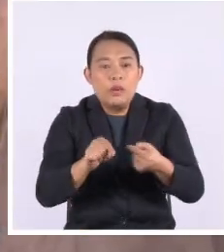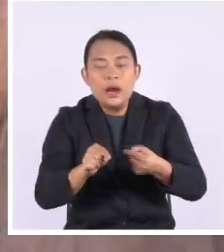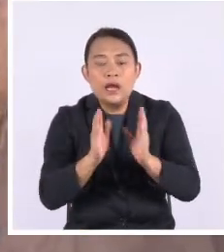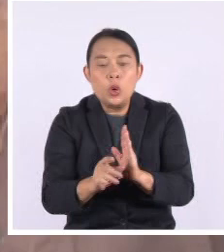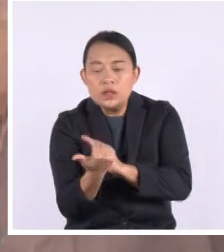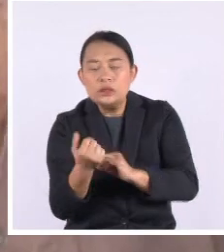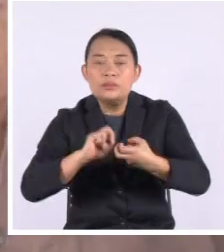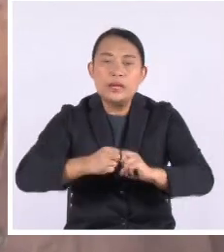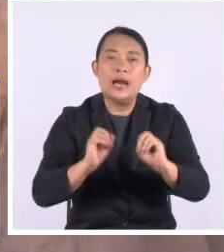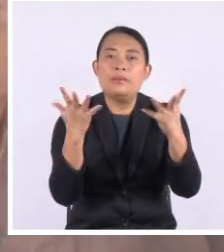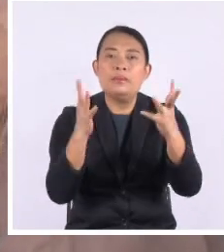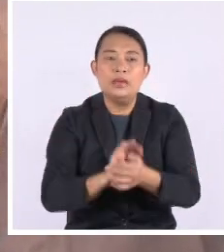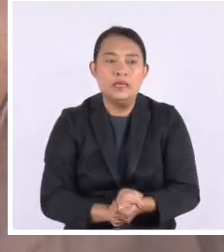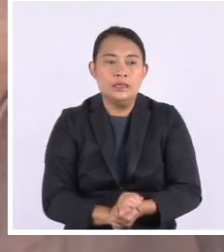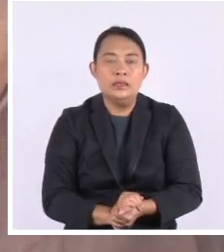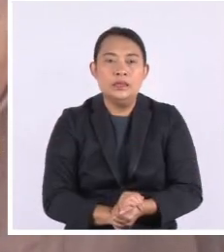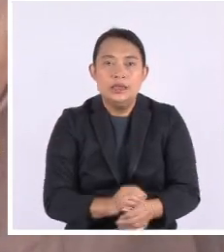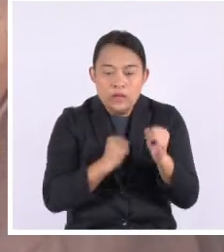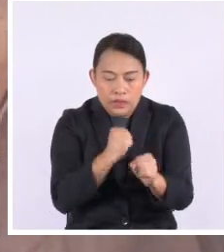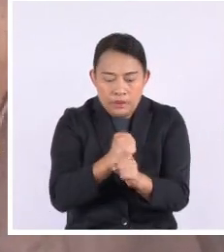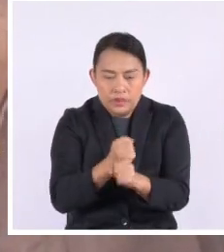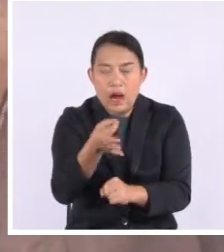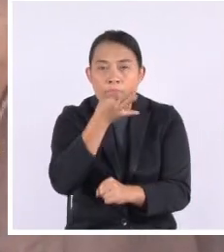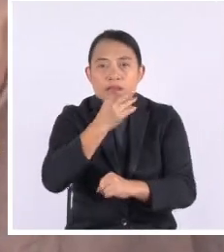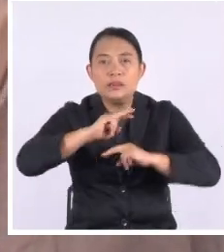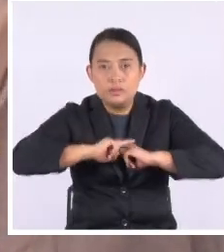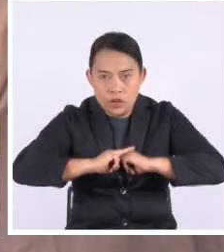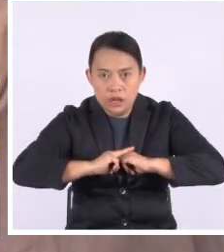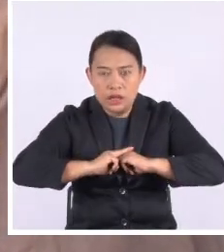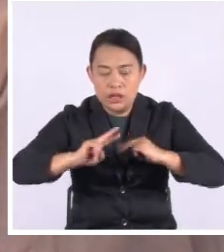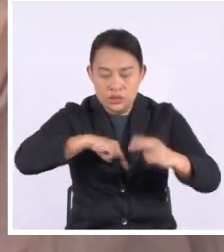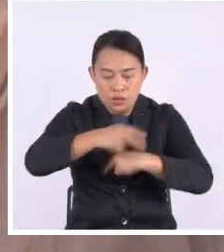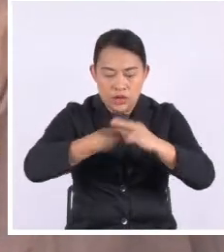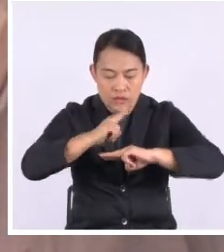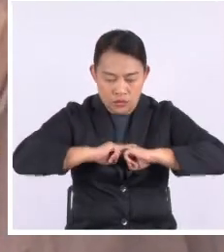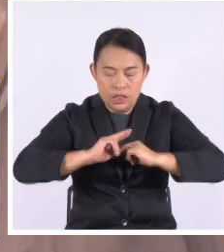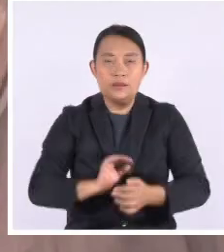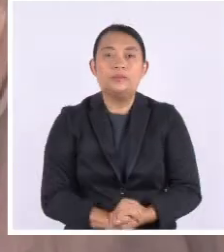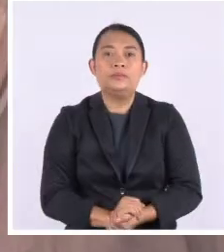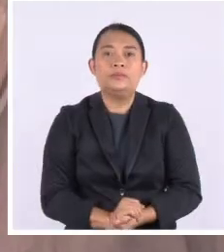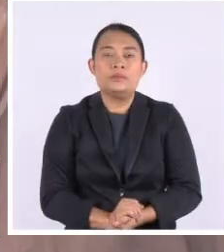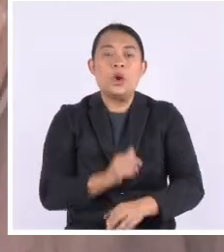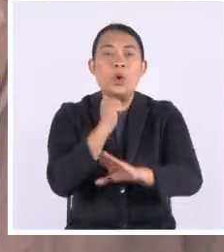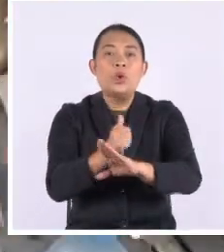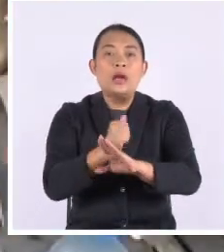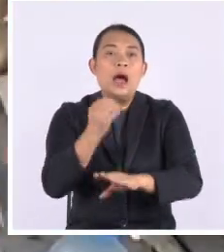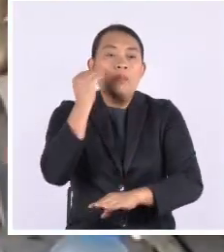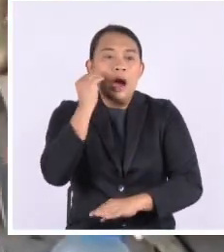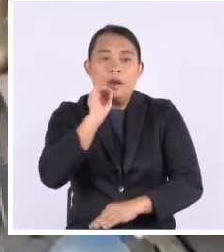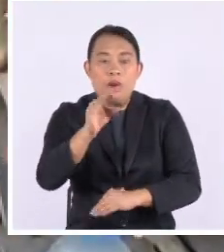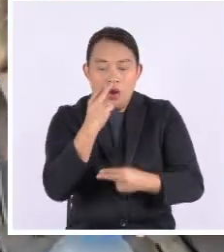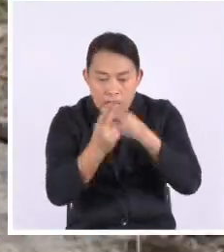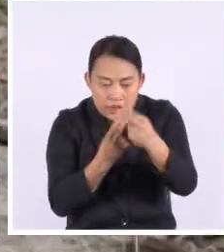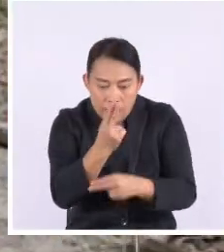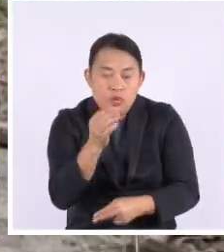ให้แก่ชาวบ้านเลยคือก็ยังพยายามที่จะทำมาหากินดูแลตัวเองนะคะอดีตผู้ใหญ่บ้านเนี่ยบอกว่าไปเยี่ยมตาจิตกับยายออน